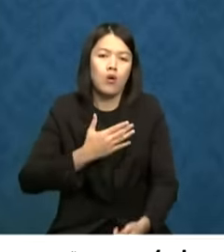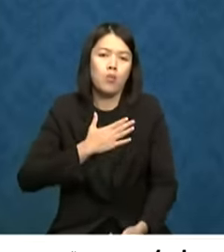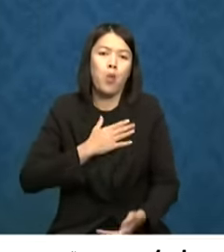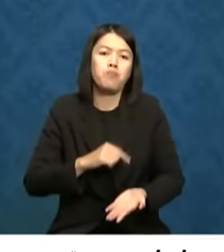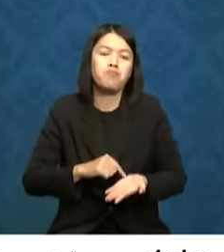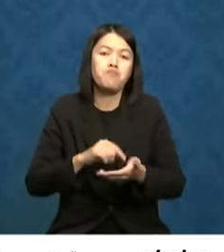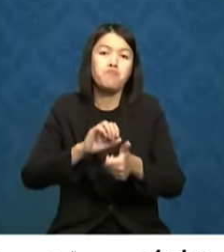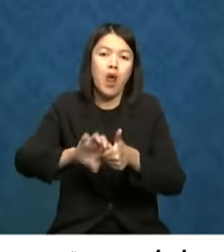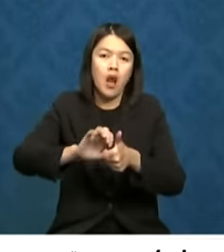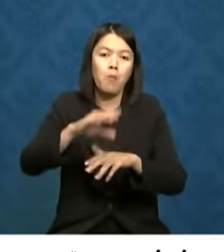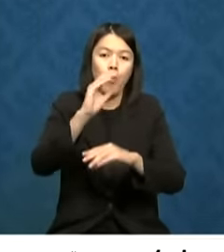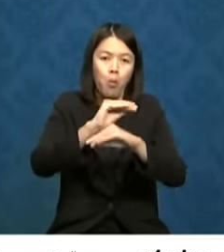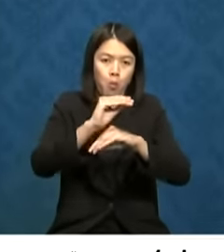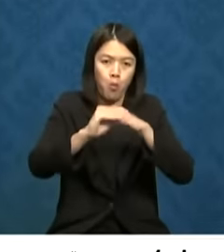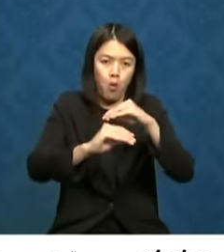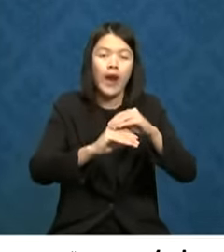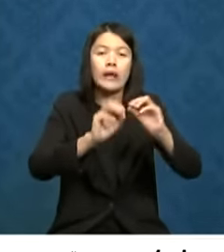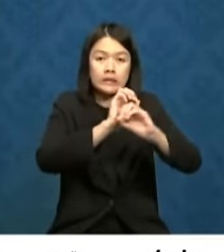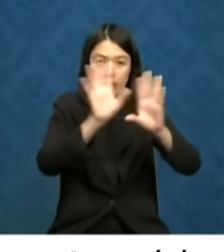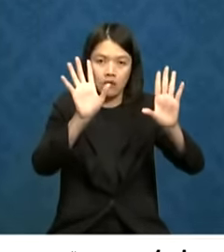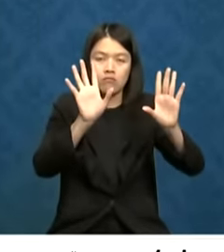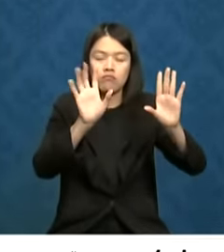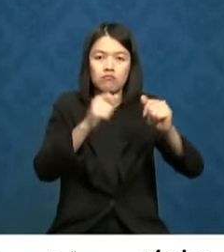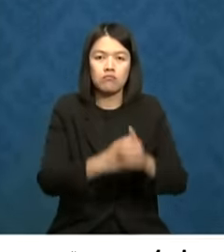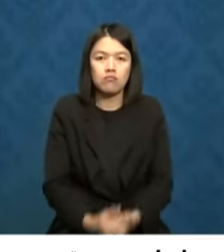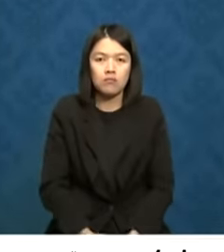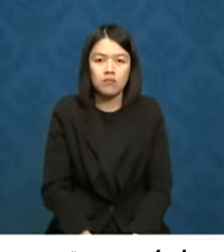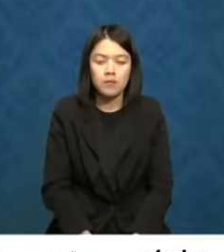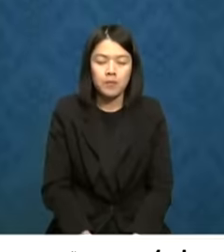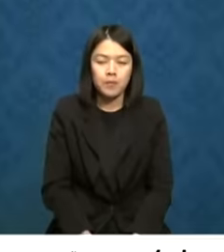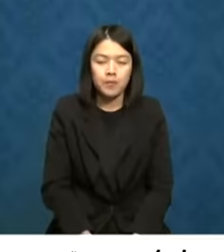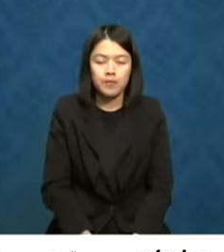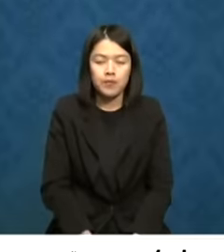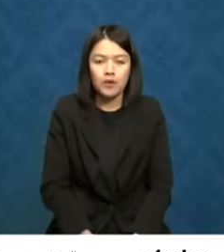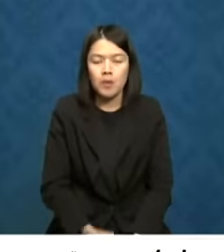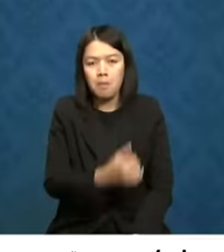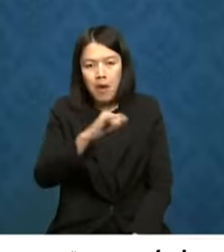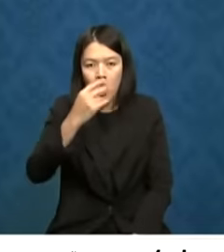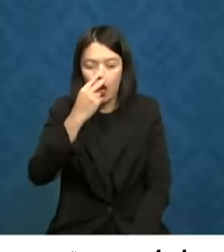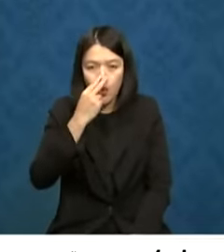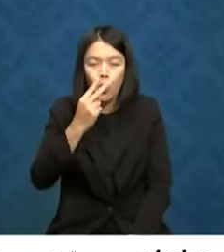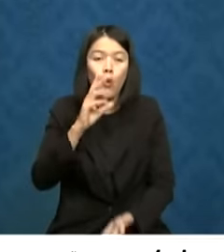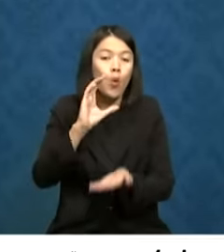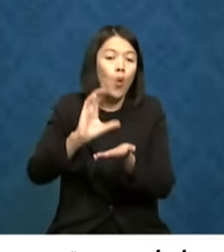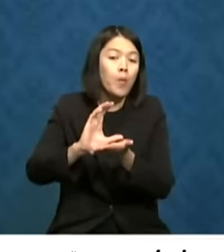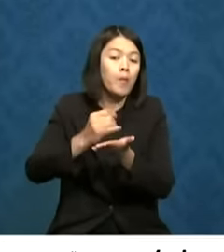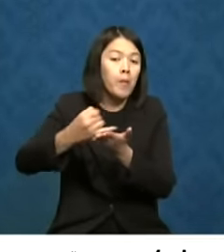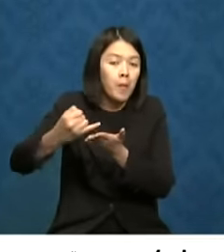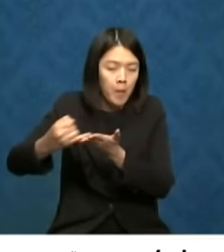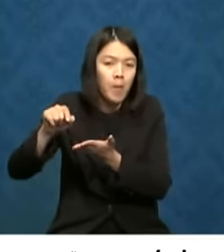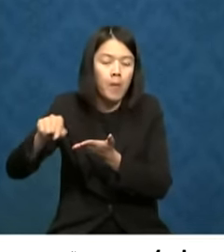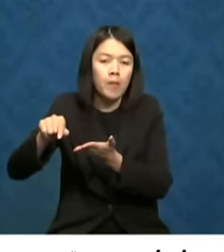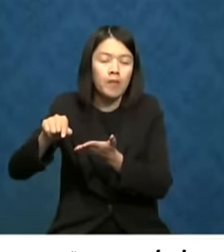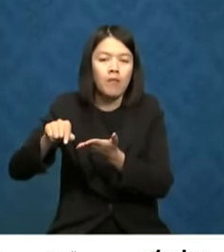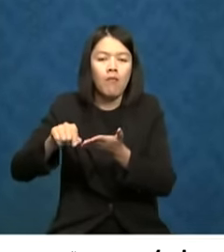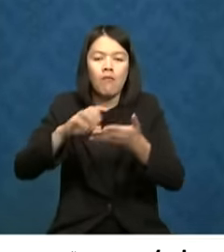เสนอให้ทำเป็นโครงการอย่างชัดเจนอาจจะทำในรูปแบบของงบประมาณรายจ่ายเพิ่มเติมหลังจาก